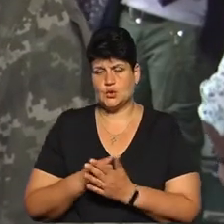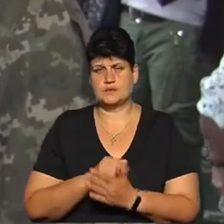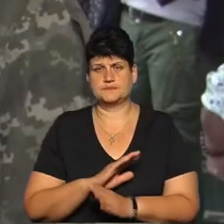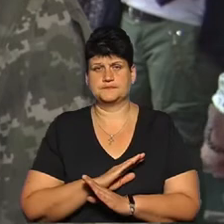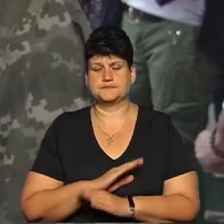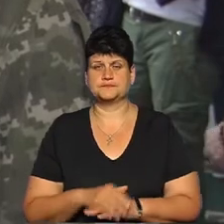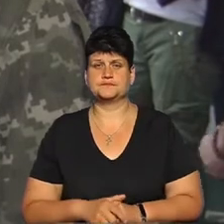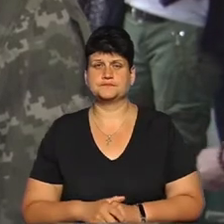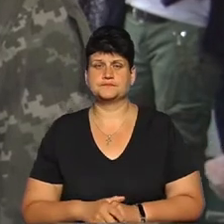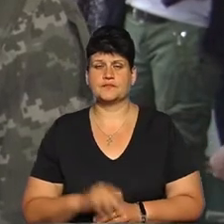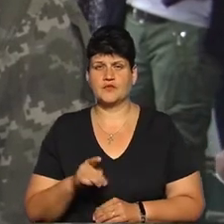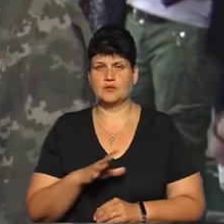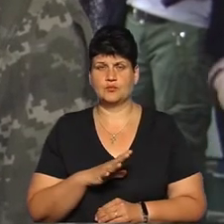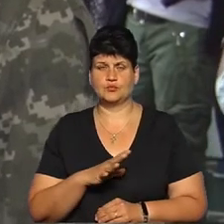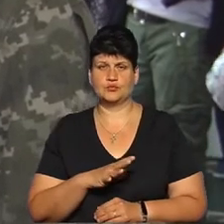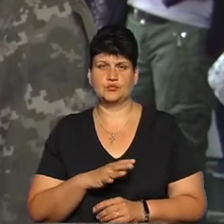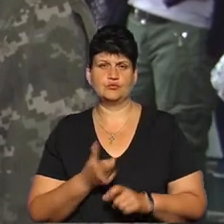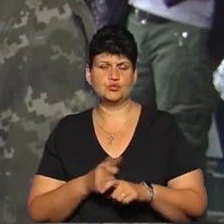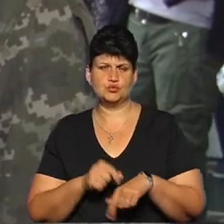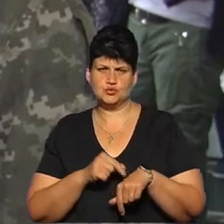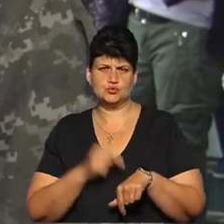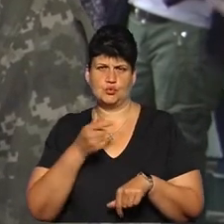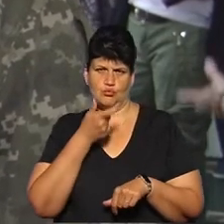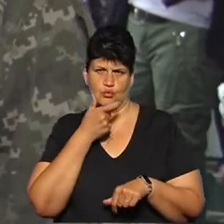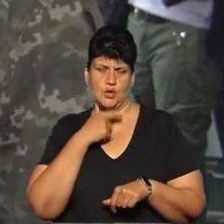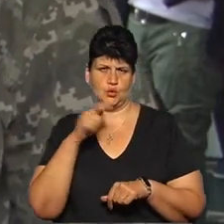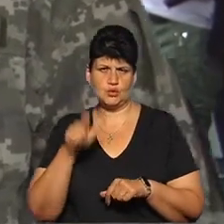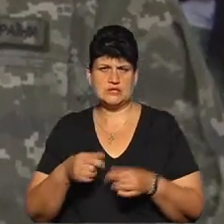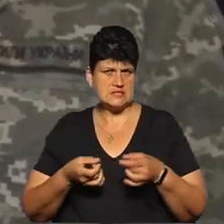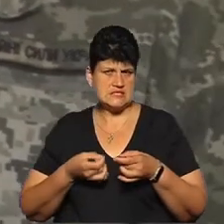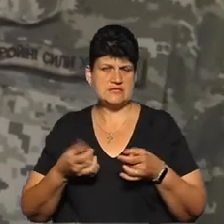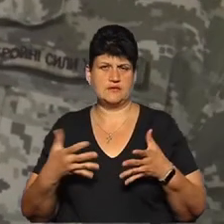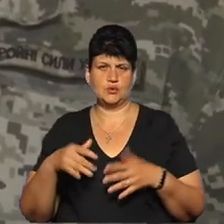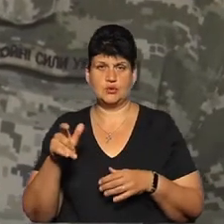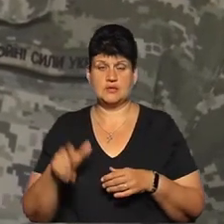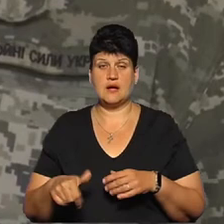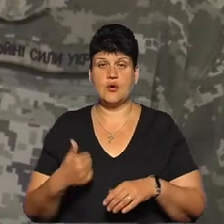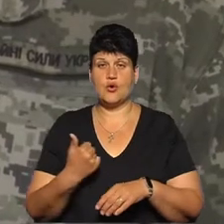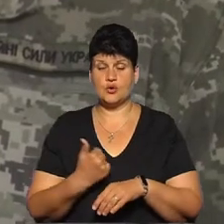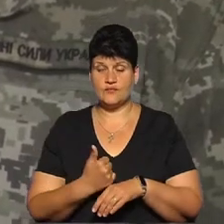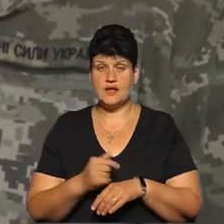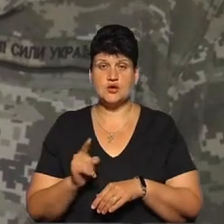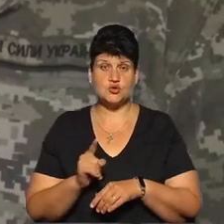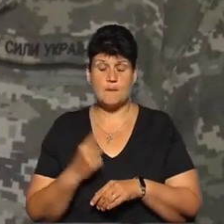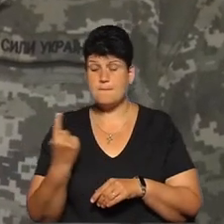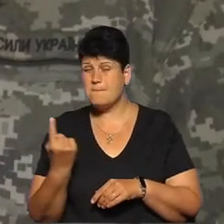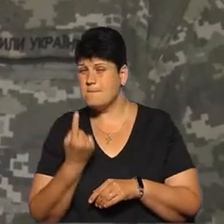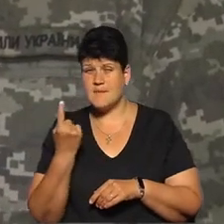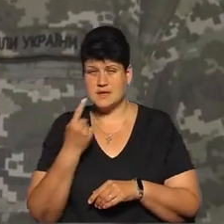був дуже чуйною, порядною людиною, світлою. Головне, що перше кидалося в очі, він завжди